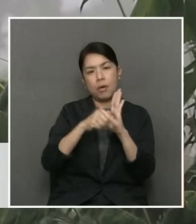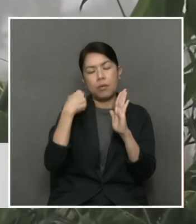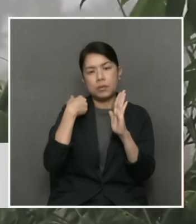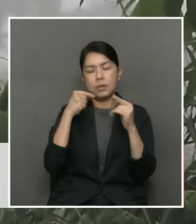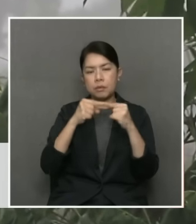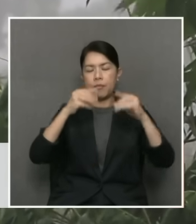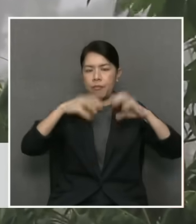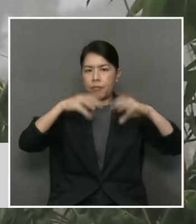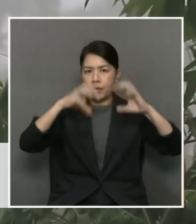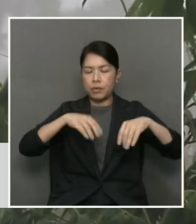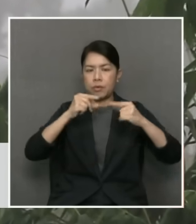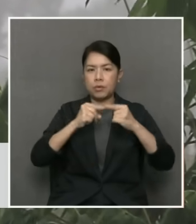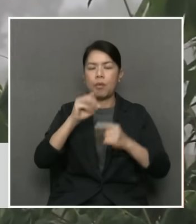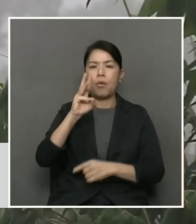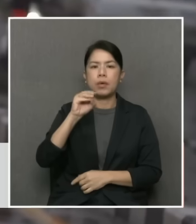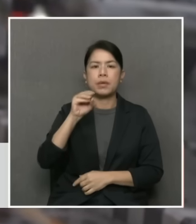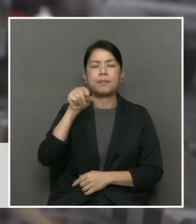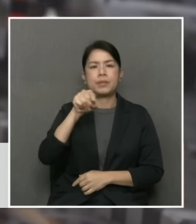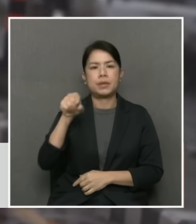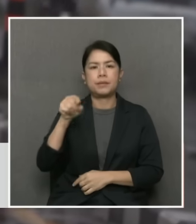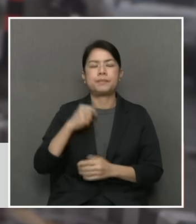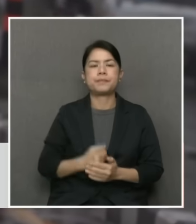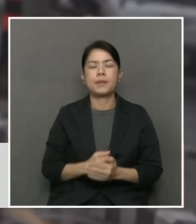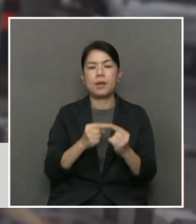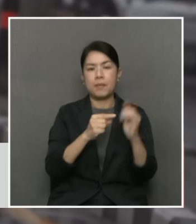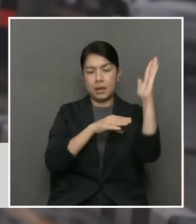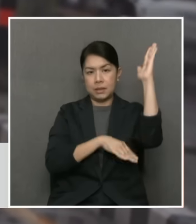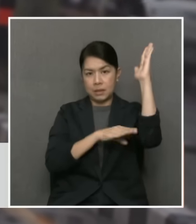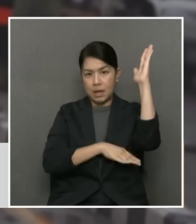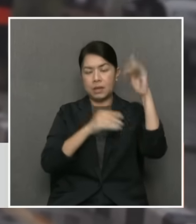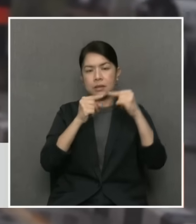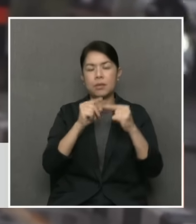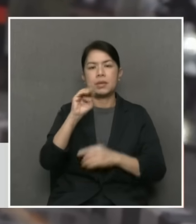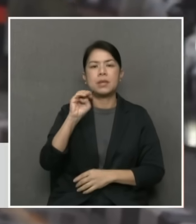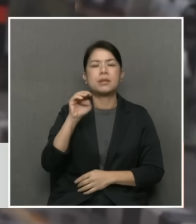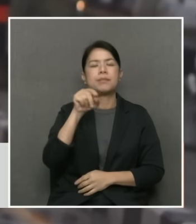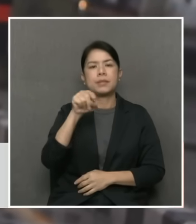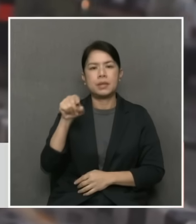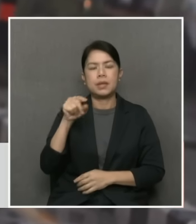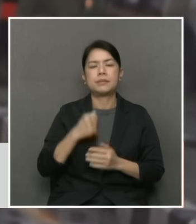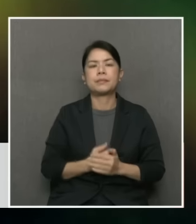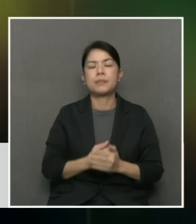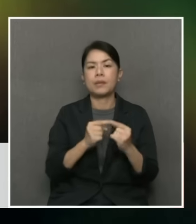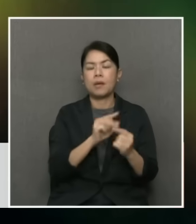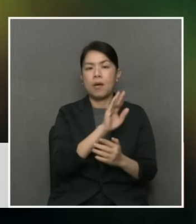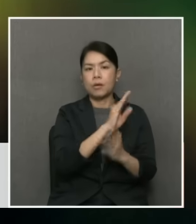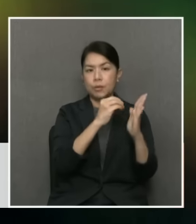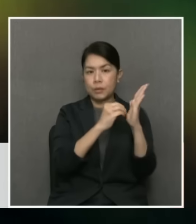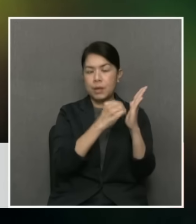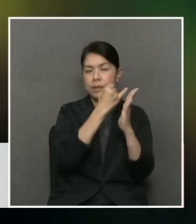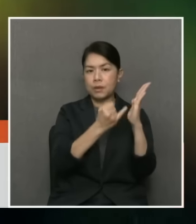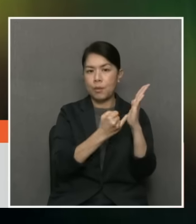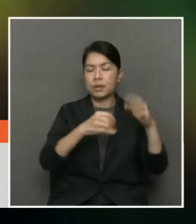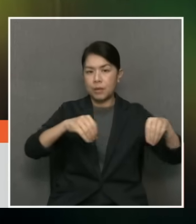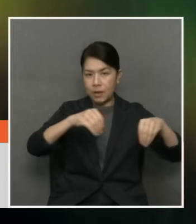ฝนฟ้าคะนองร้อยละ 60ของพื้นที่ภาคใต้ร้อยละ 40ของพื้นที่ส่วนกรุงเทพมหานคร